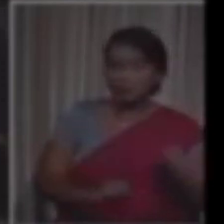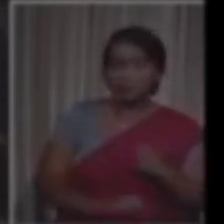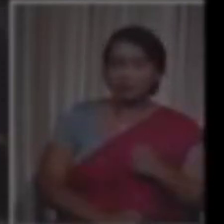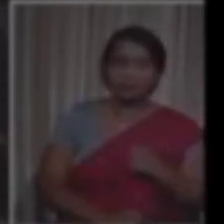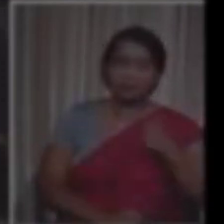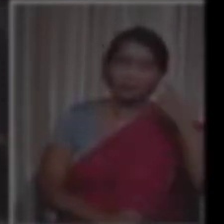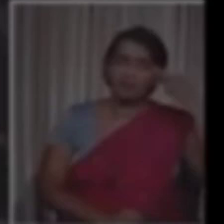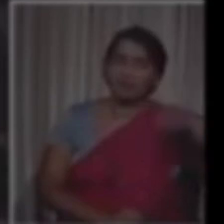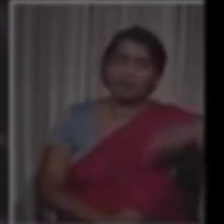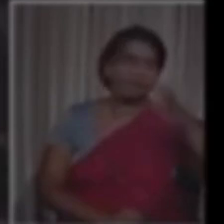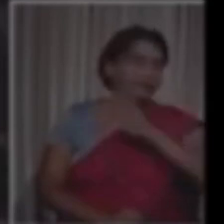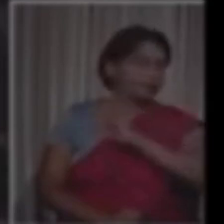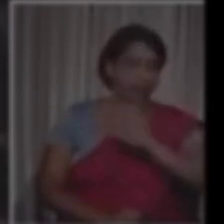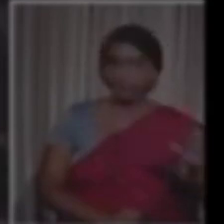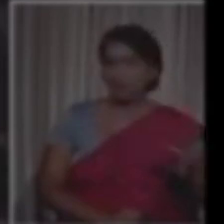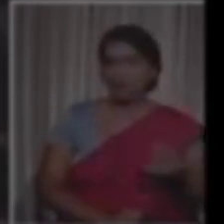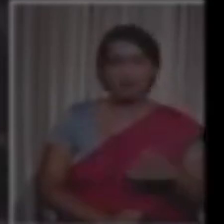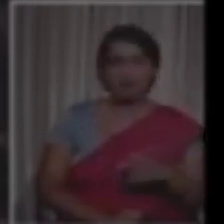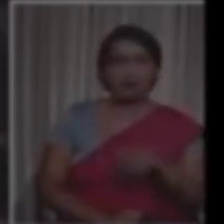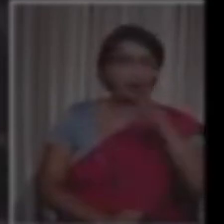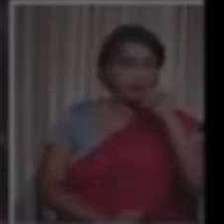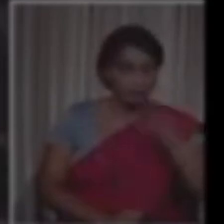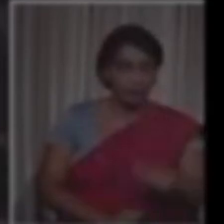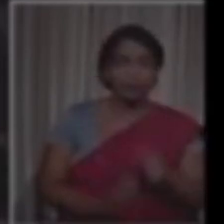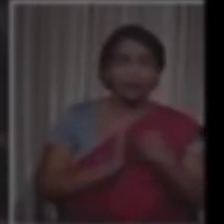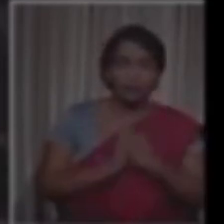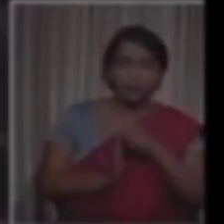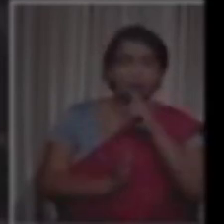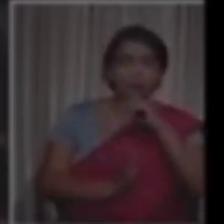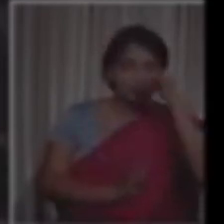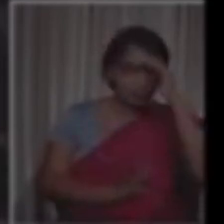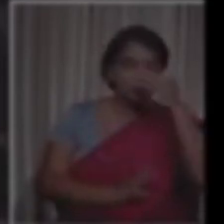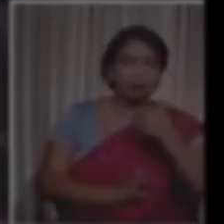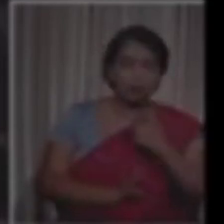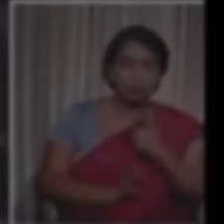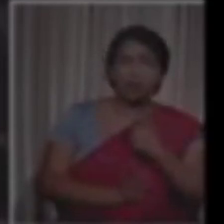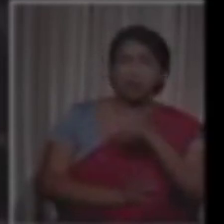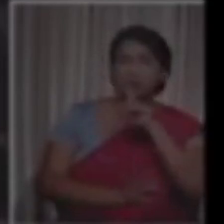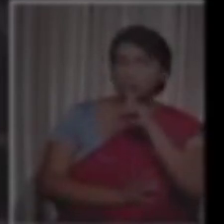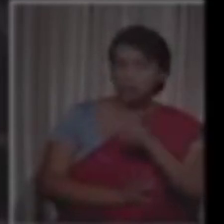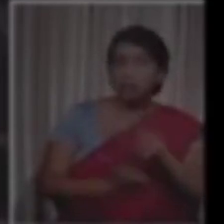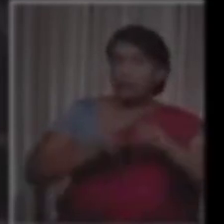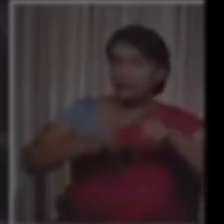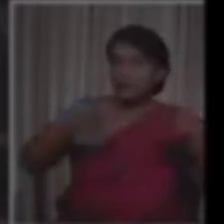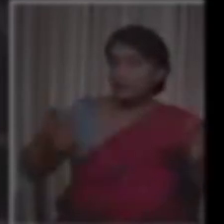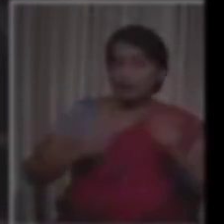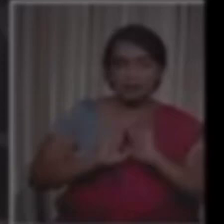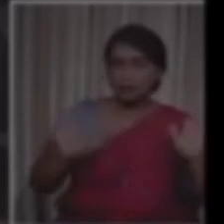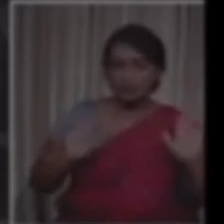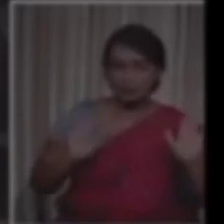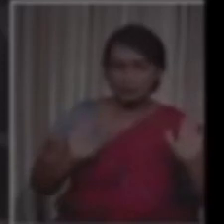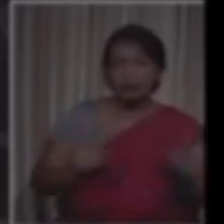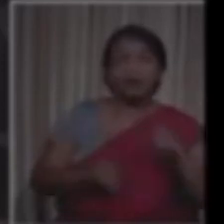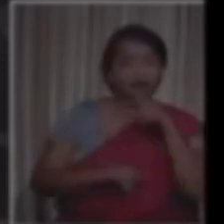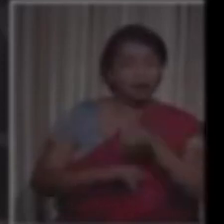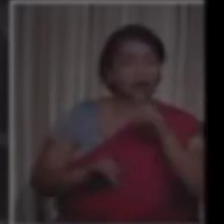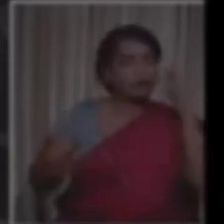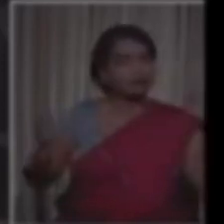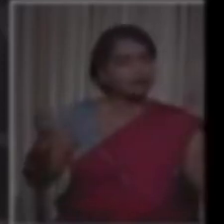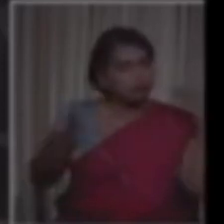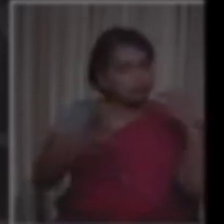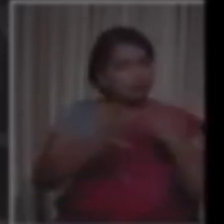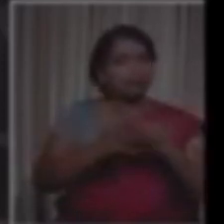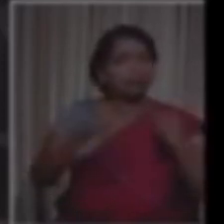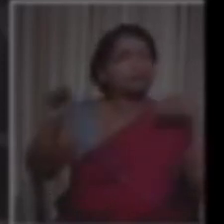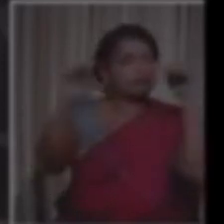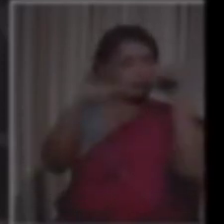කරන්නේ නැත. ඒක ගරු කතානායකතුමනි මා සනිටුවන් කරන්න යන කවරක්වත් නිසා නෙවෙයි. ඒක ඉතිහාසයට ඇතුළත් වී